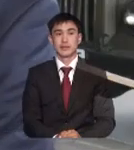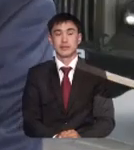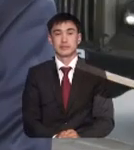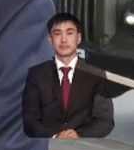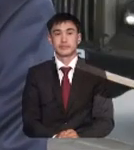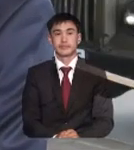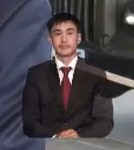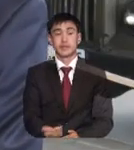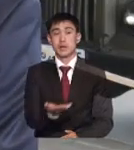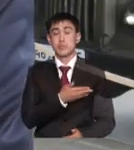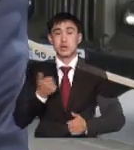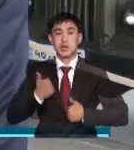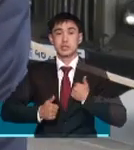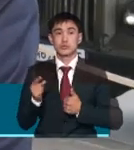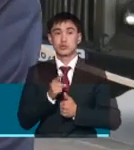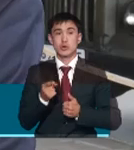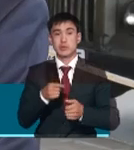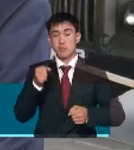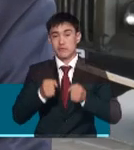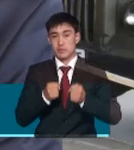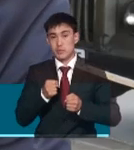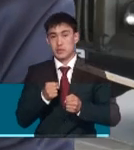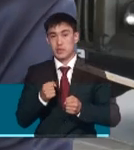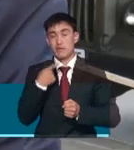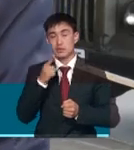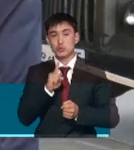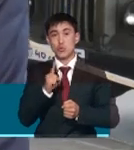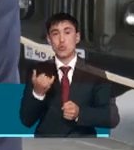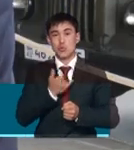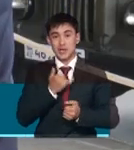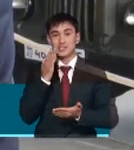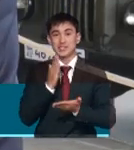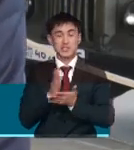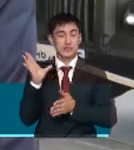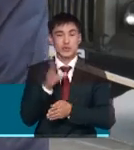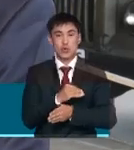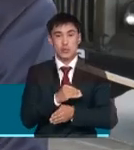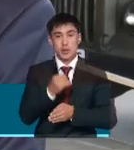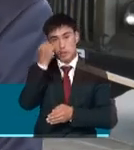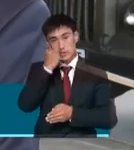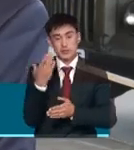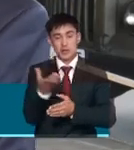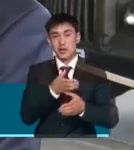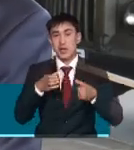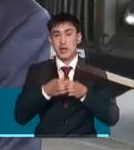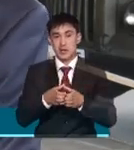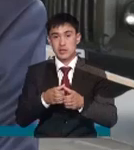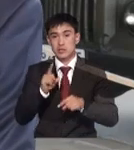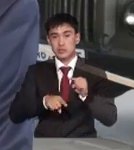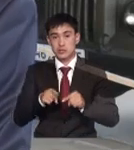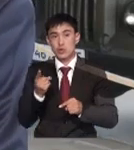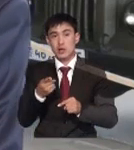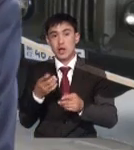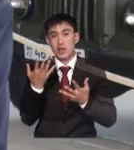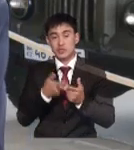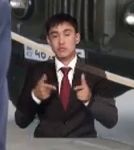частей мы гордимся этими автомобилями мы говорим что у нас есть всё благодарю своих коллег и соратников думаю что